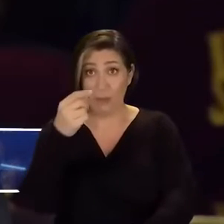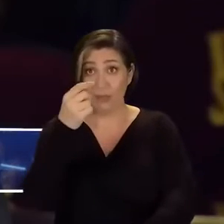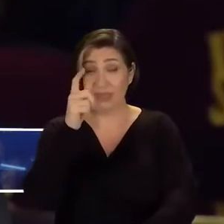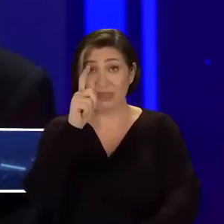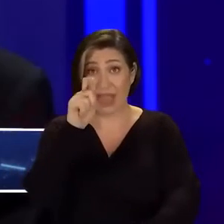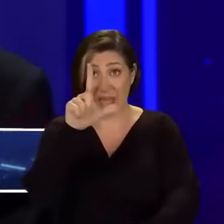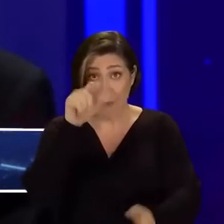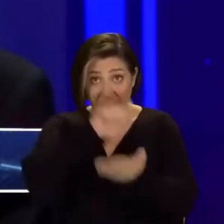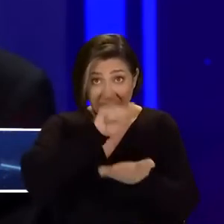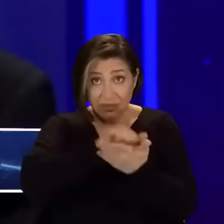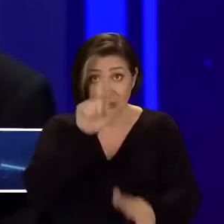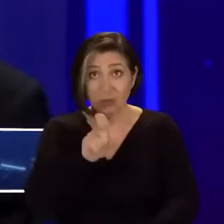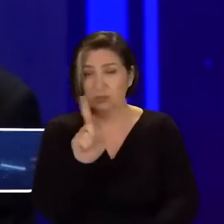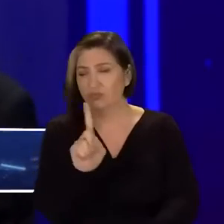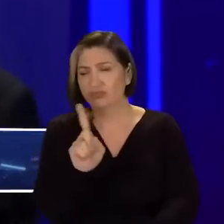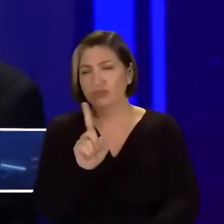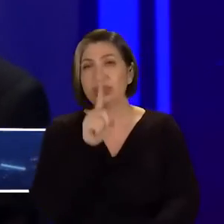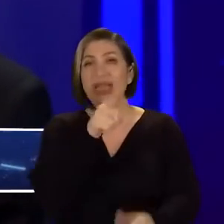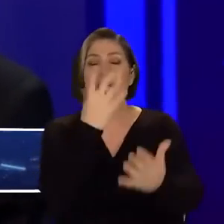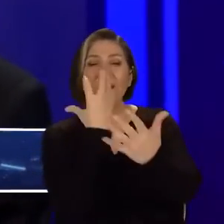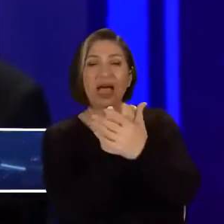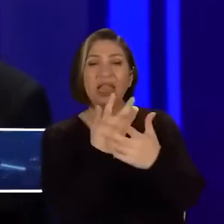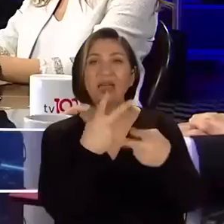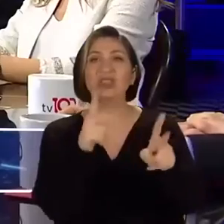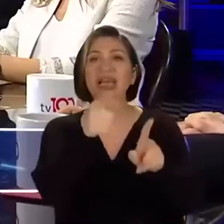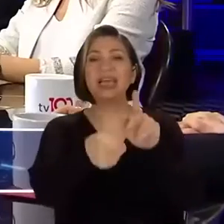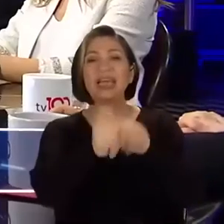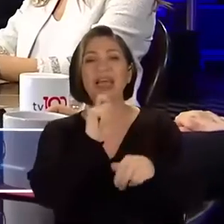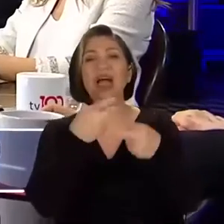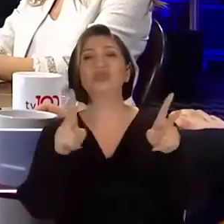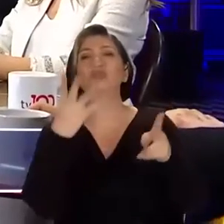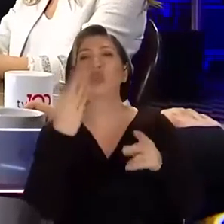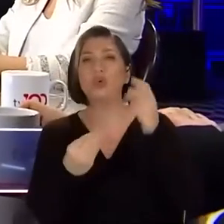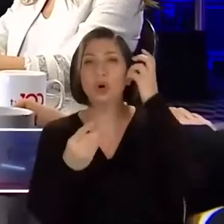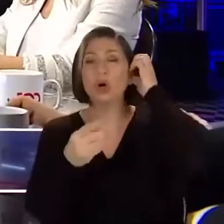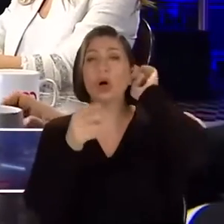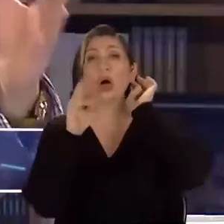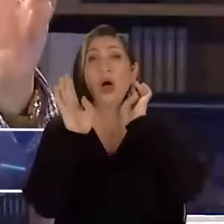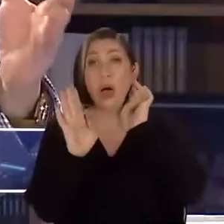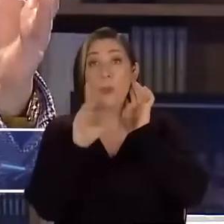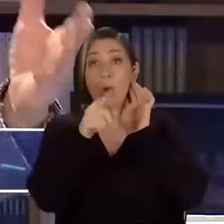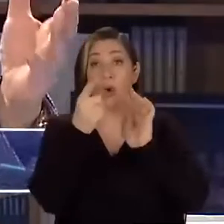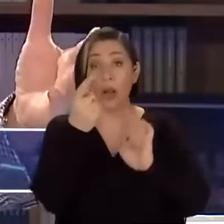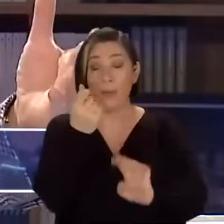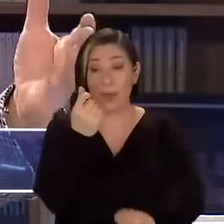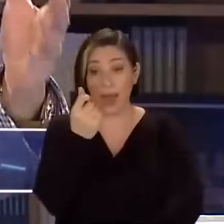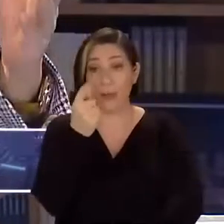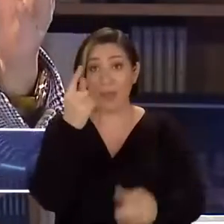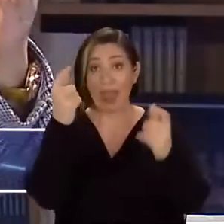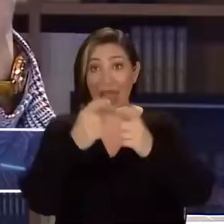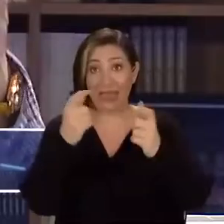basıldı? Hayır, öyle bir şey yok. Size kayıt açıldı, size kredi açılmış oldu. Ama o kadar birim parayı bir